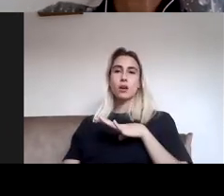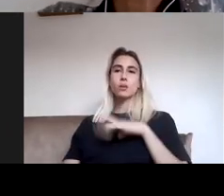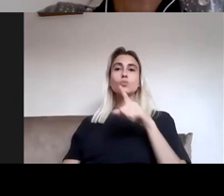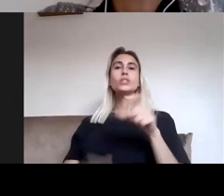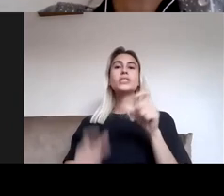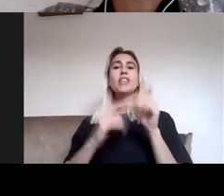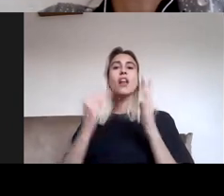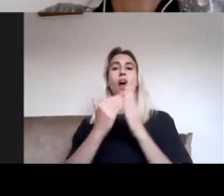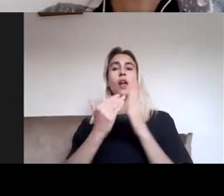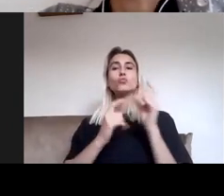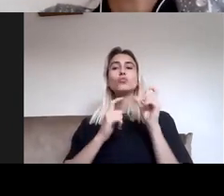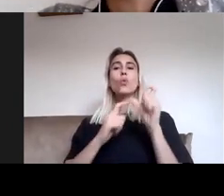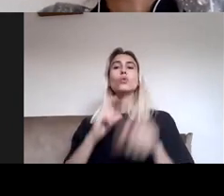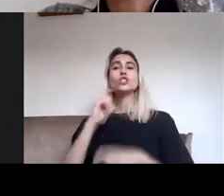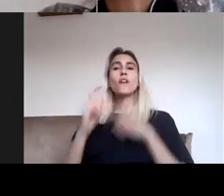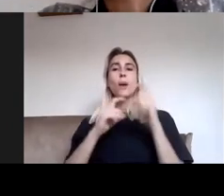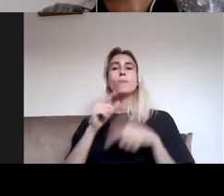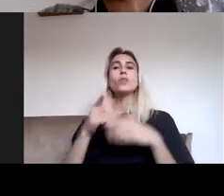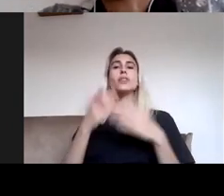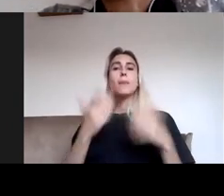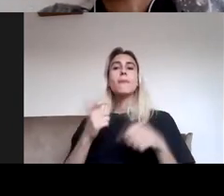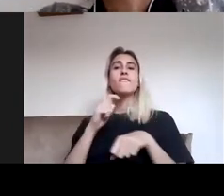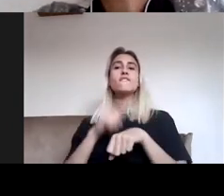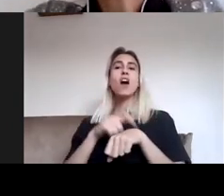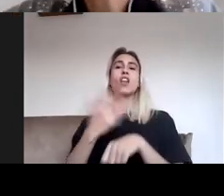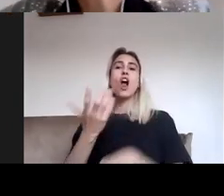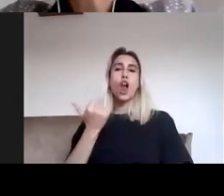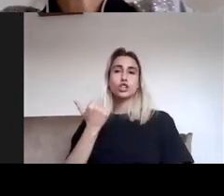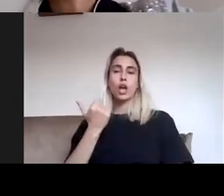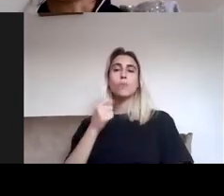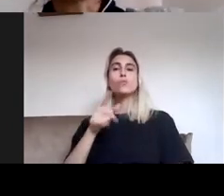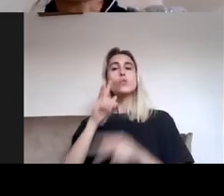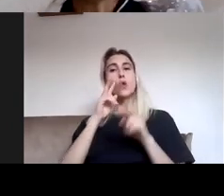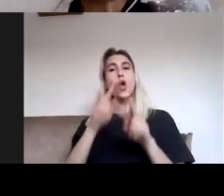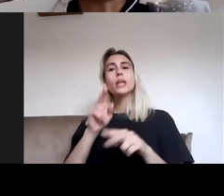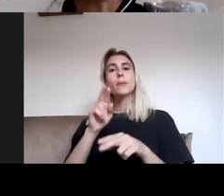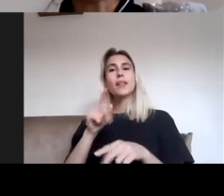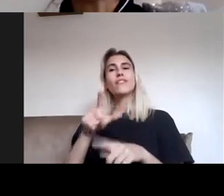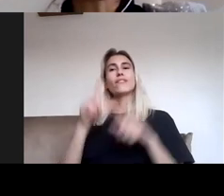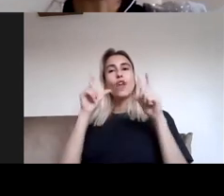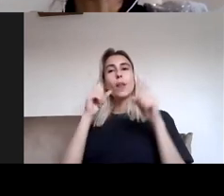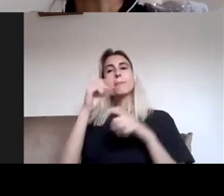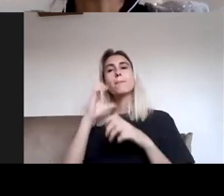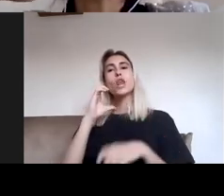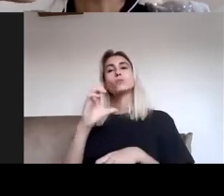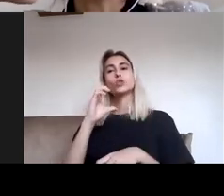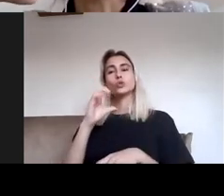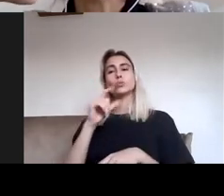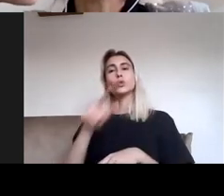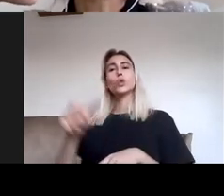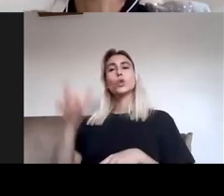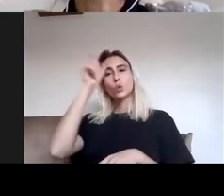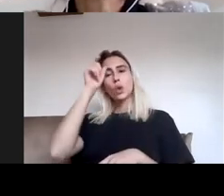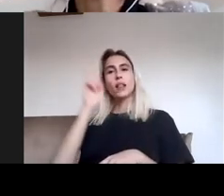standartlar ve bu soruların cevapları da tabii biraz vakit alacak. Bu da gördüğünüz gibi bu fotoğrafta da aslında bir minibüs. Bunu aslında Türkiye'de de